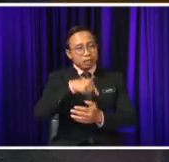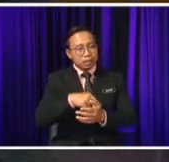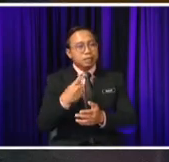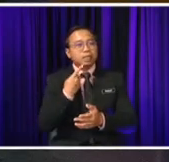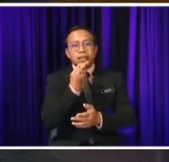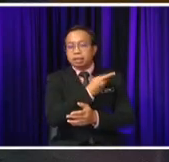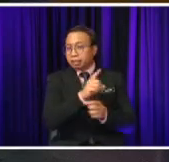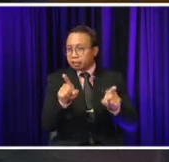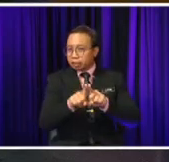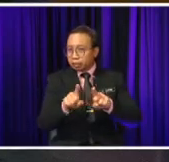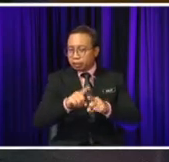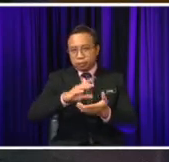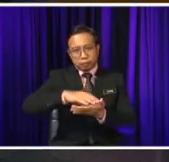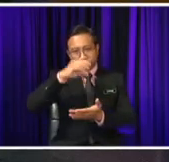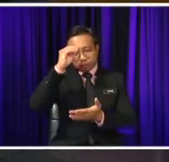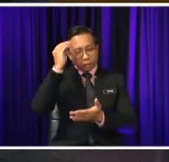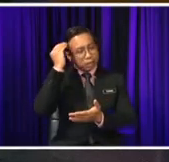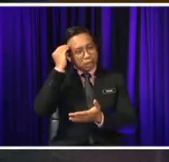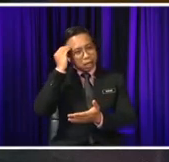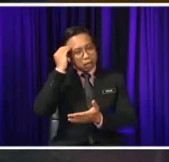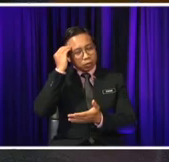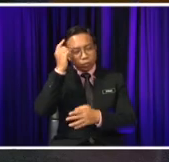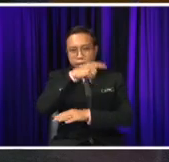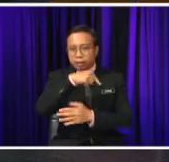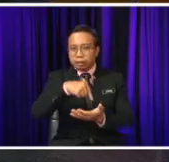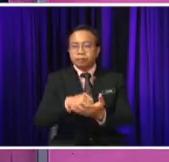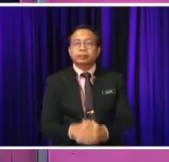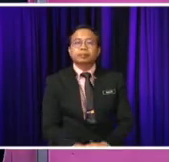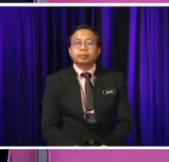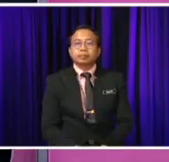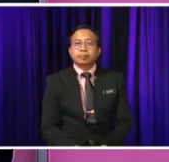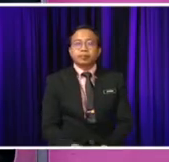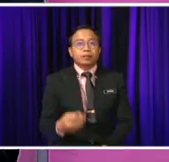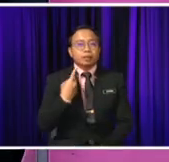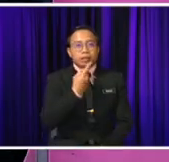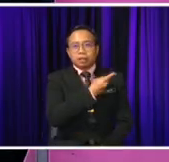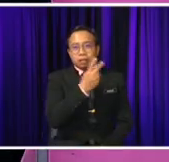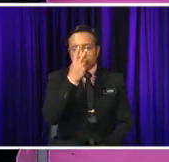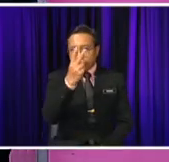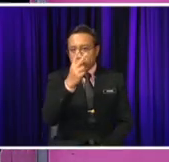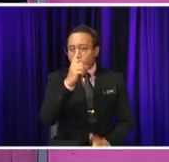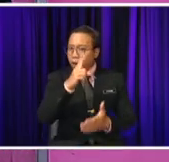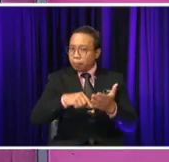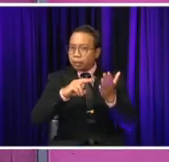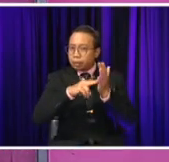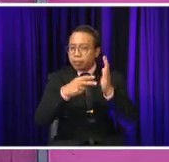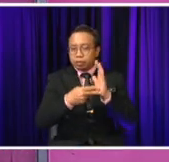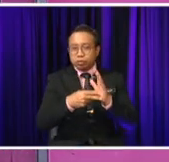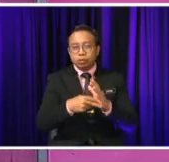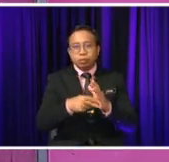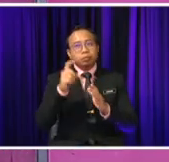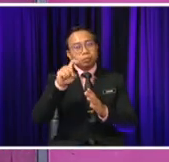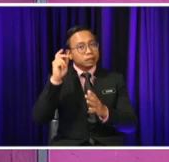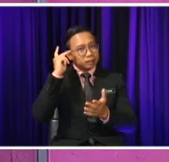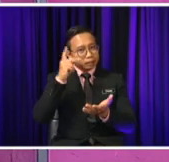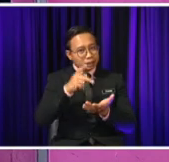belajar sama-sama mengetahui pembelajaran kita pada hari ini Oke kita tengok apakah yang dimaksudkan ya ketika kita kenali dulu